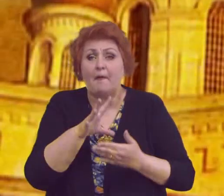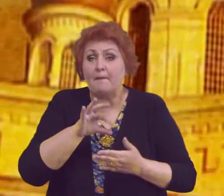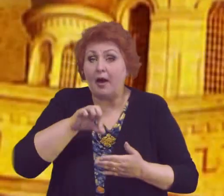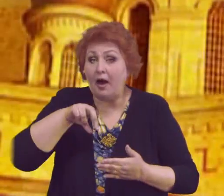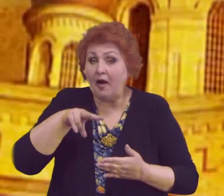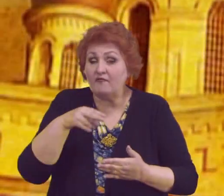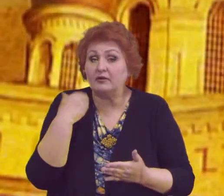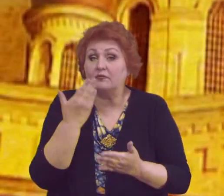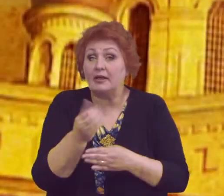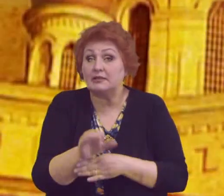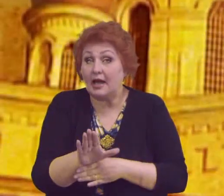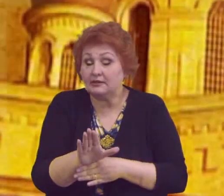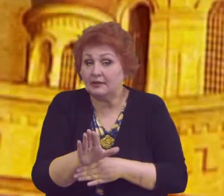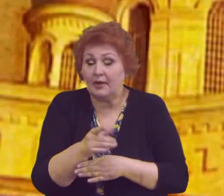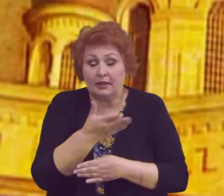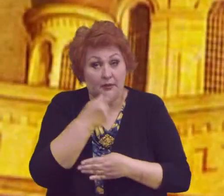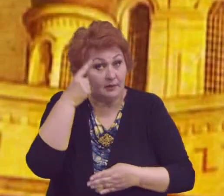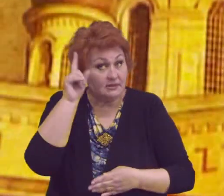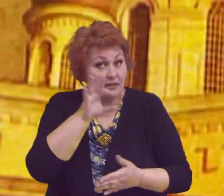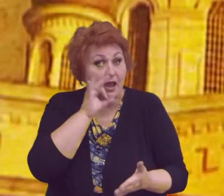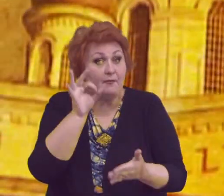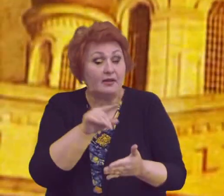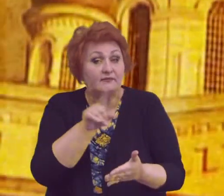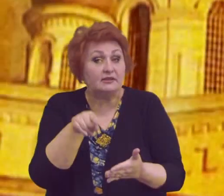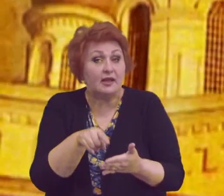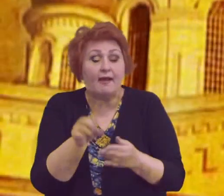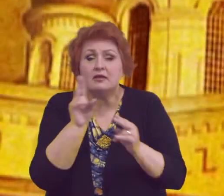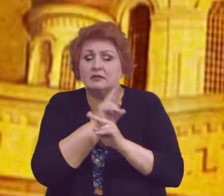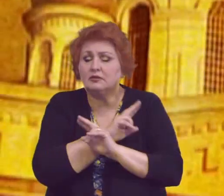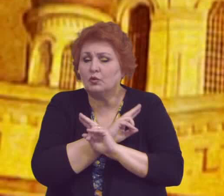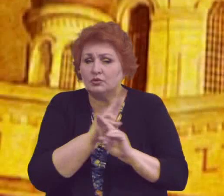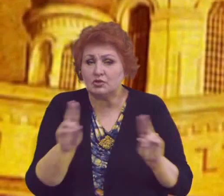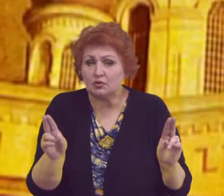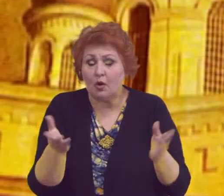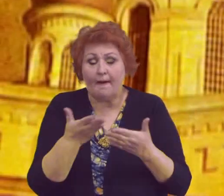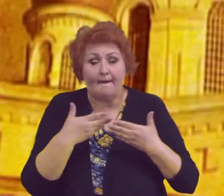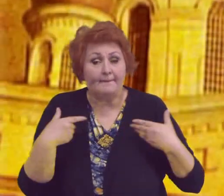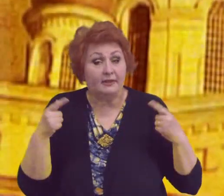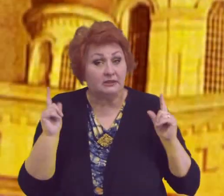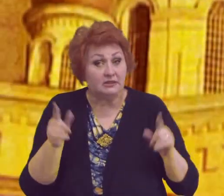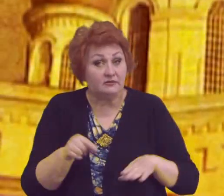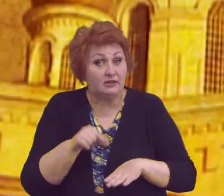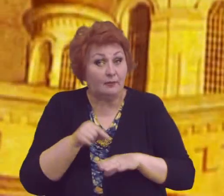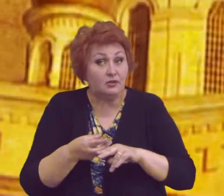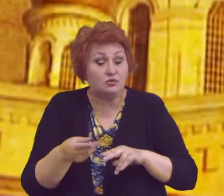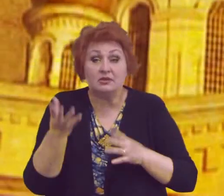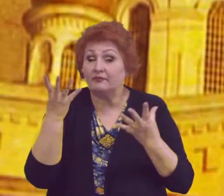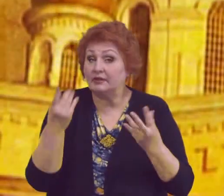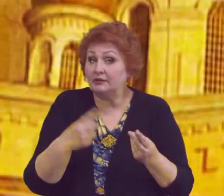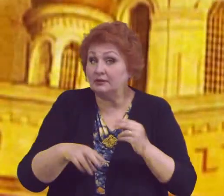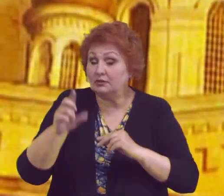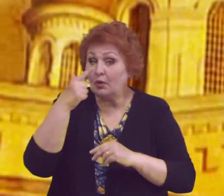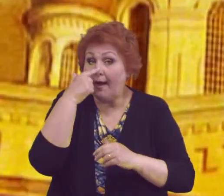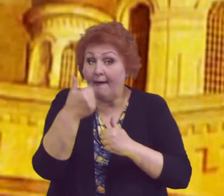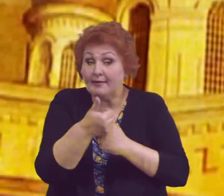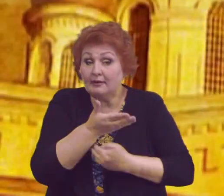в послании к римлянам. И мы знаем ответ на этот вопрос. Никто и ничто. Мы действительно почувствовали в эти дни, что